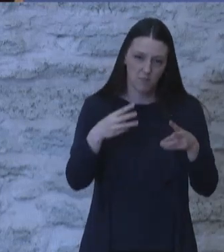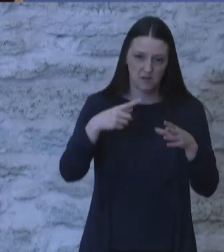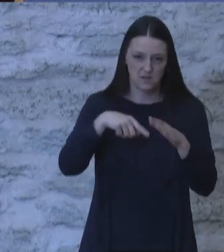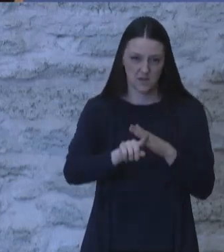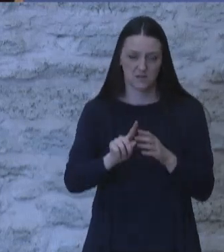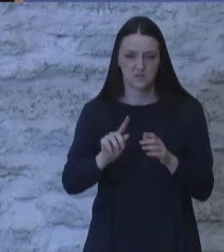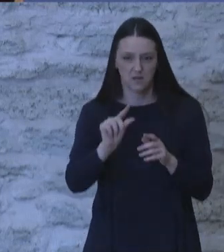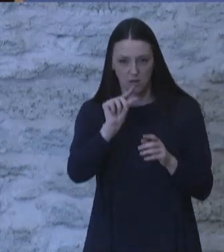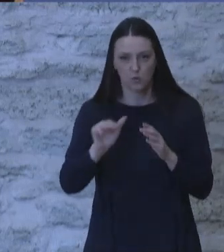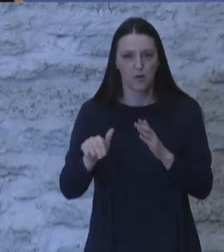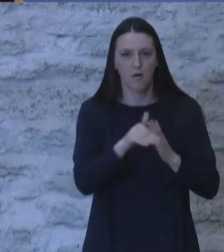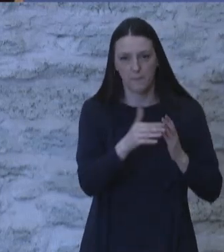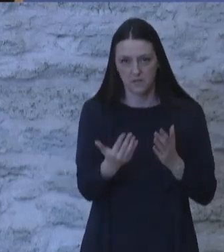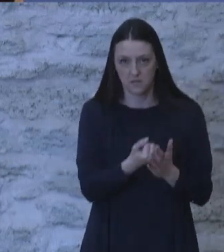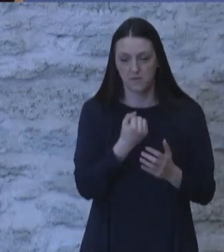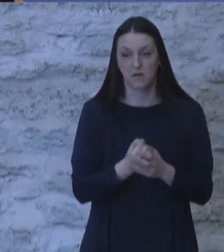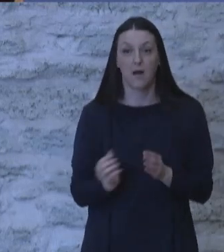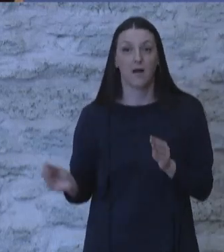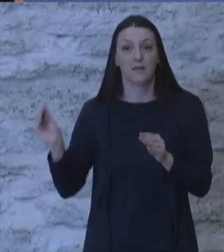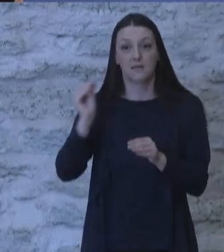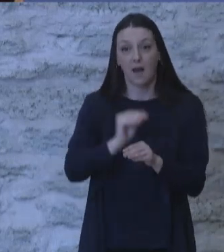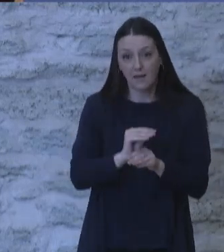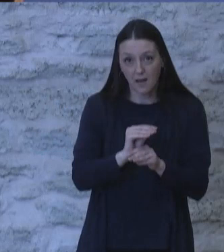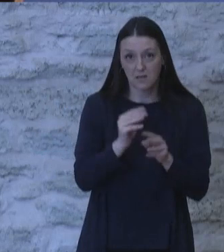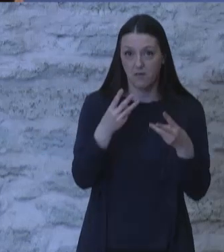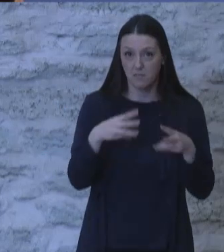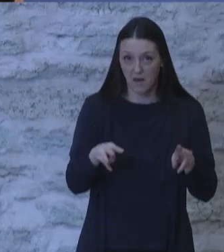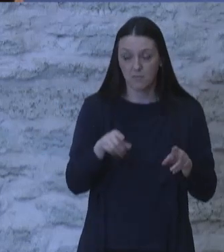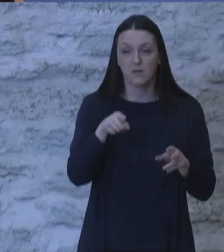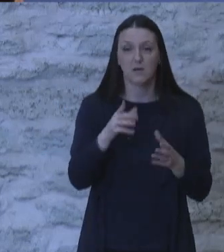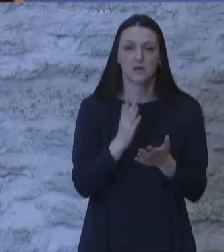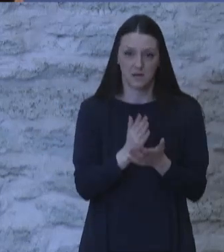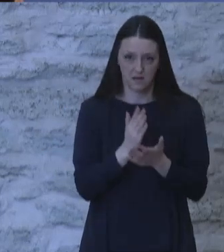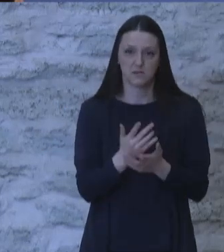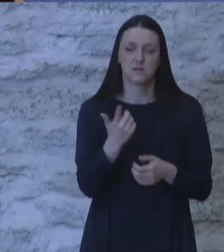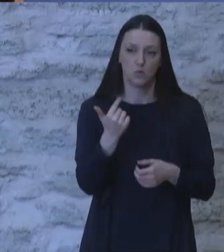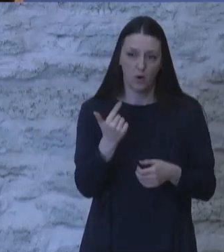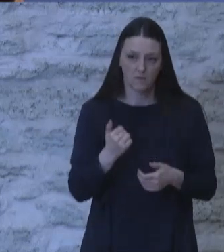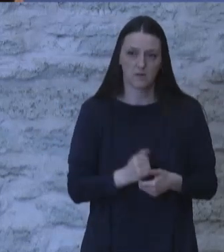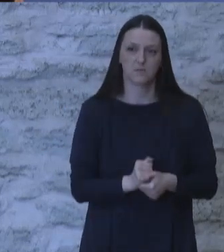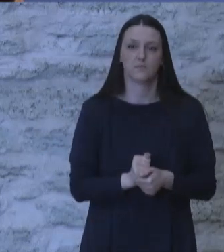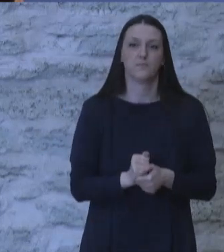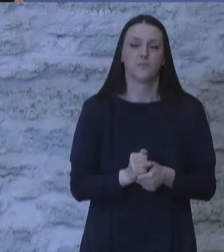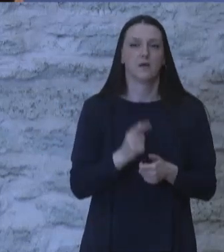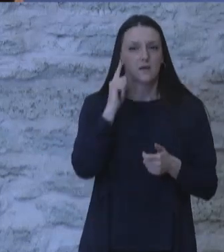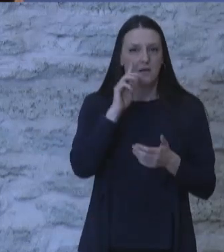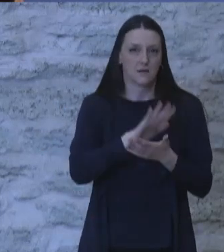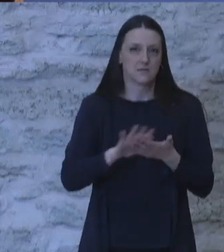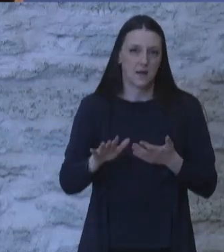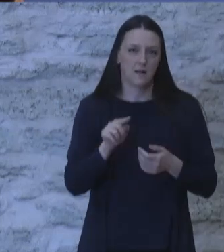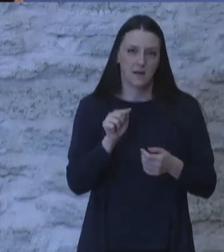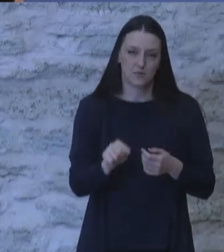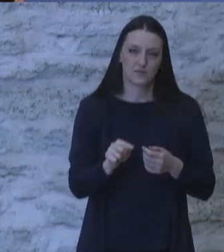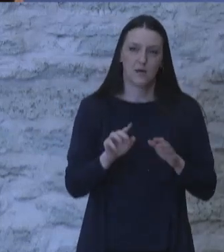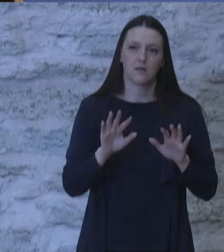aga täiendavate meetmete osas, kindlasti me tealogi jätkame. Päris selgi on see, et